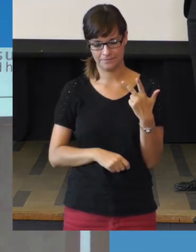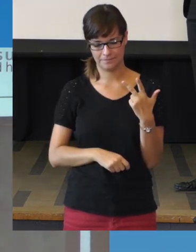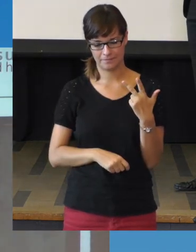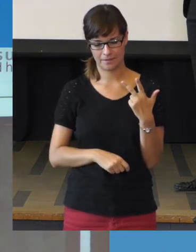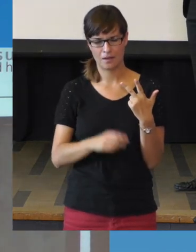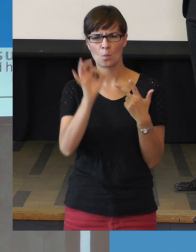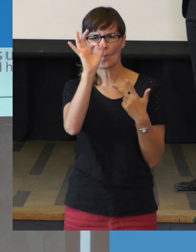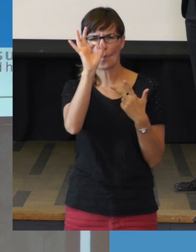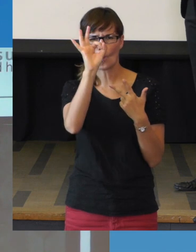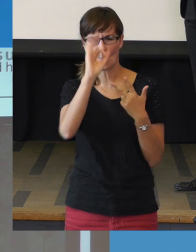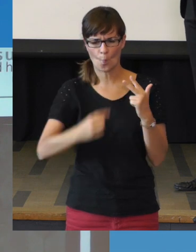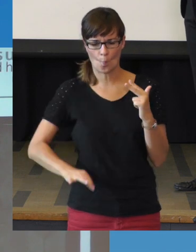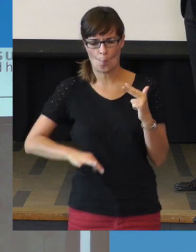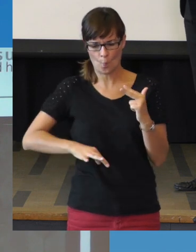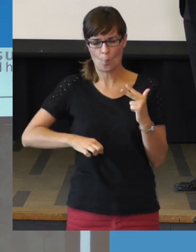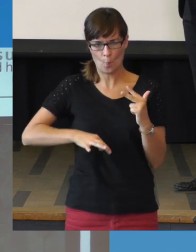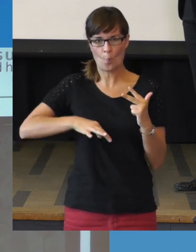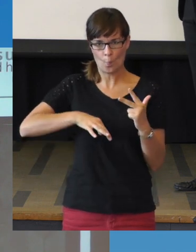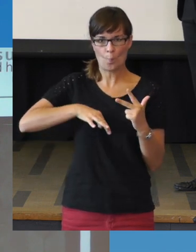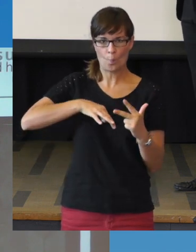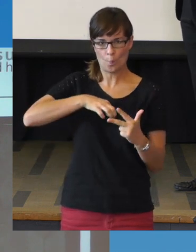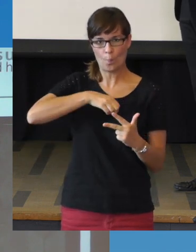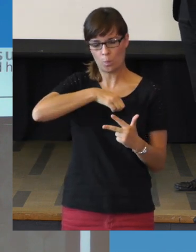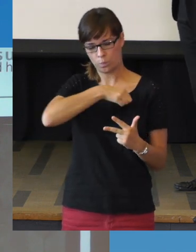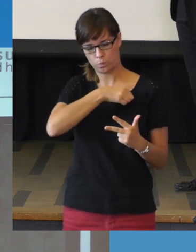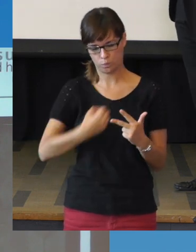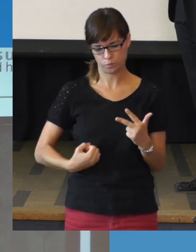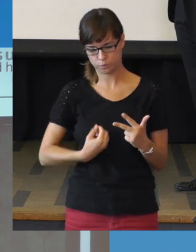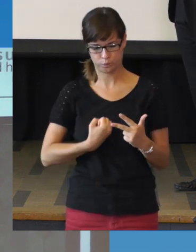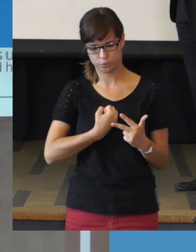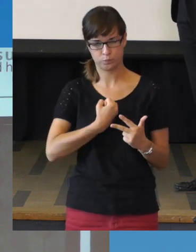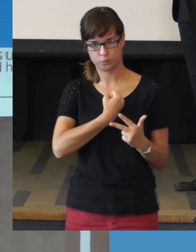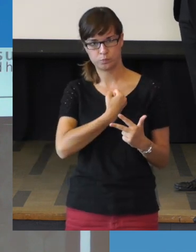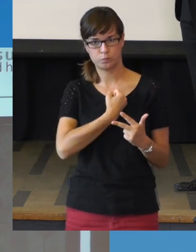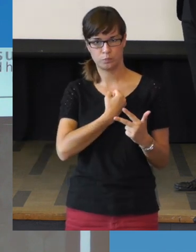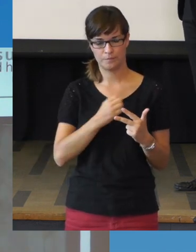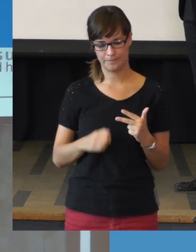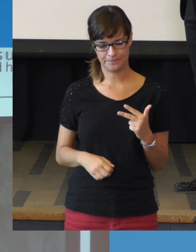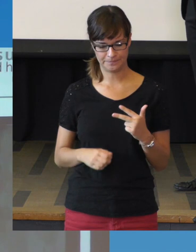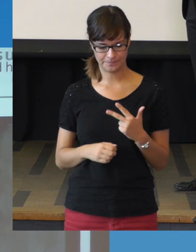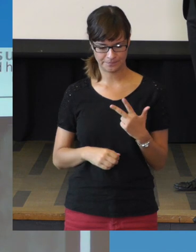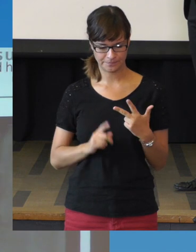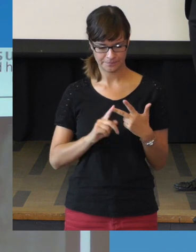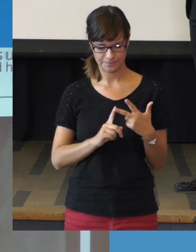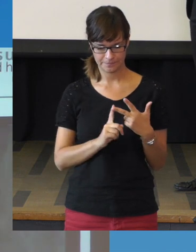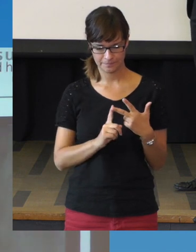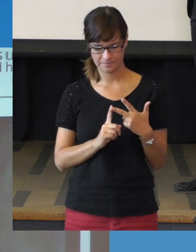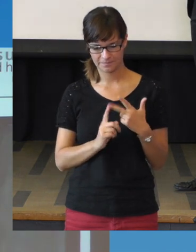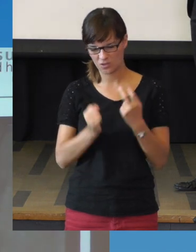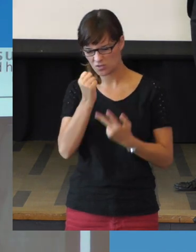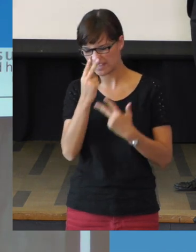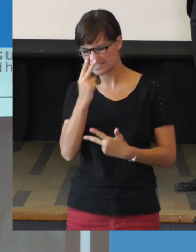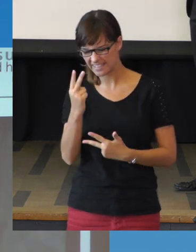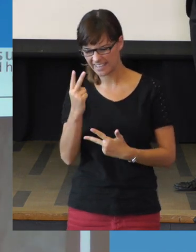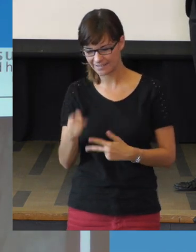dieser dicke Katheter vorgeführt, auf dem über den die Herzklappe vorgeführt wird. Ja, leider sieht man die Bilder